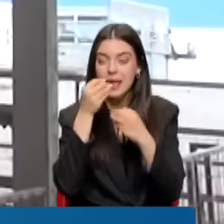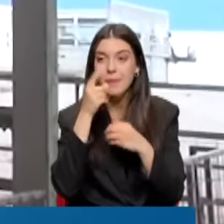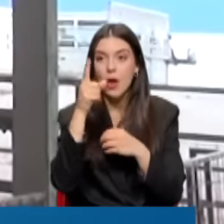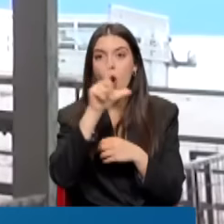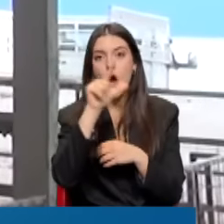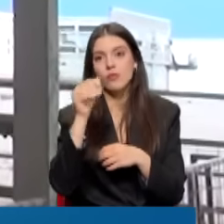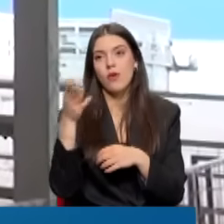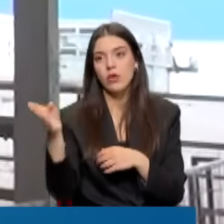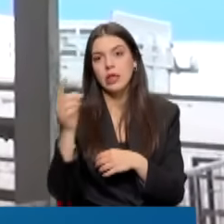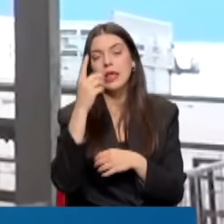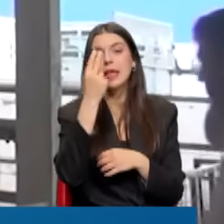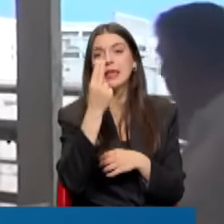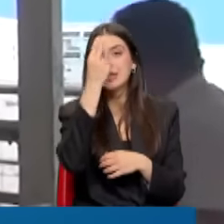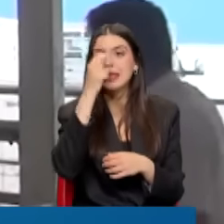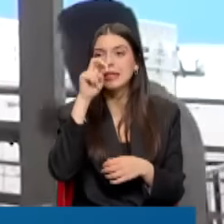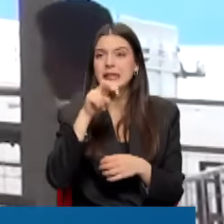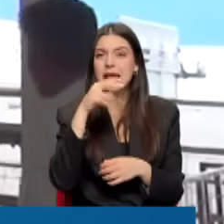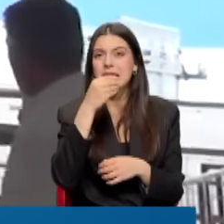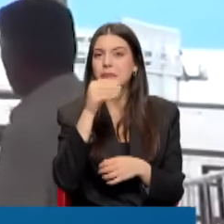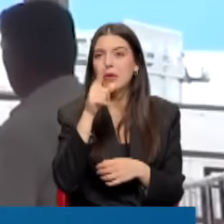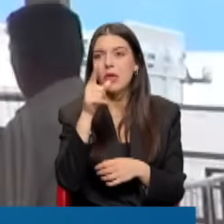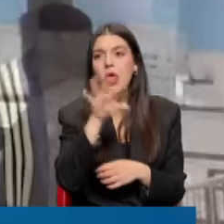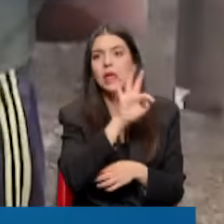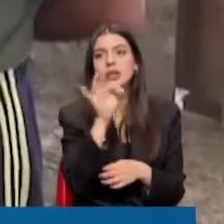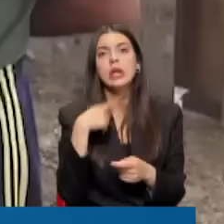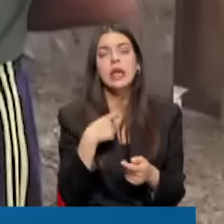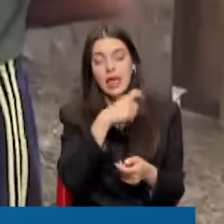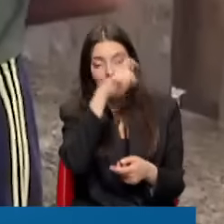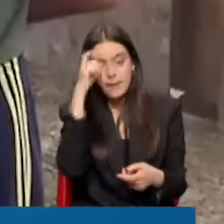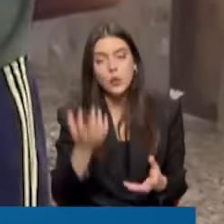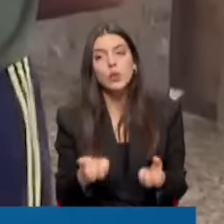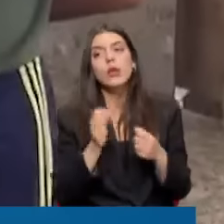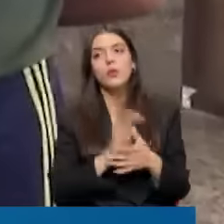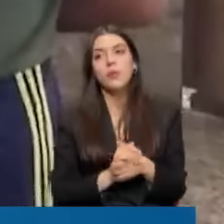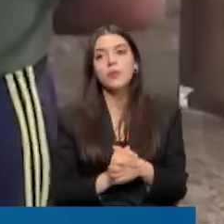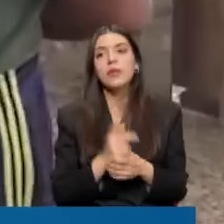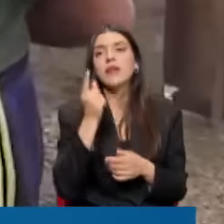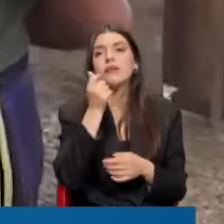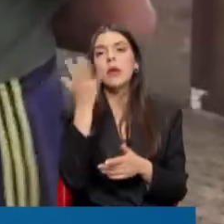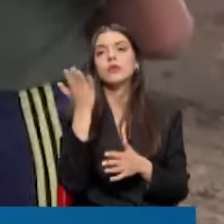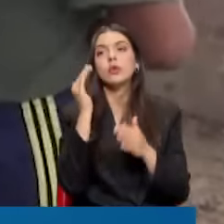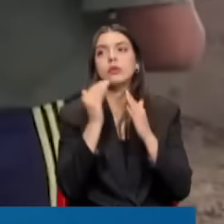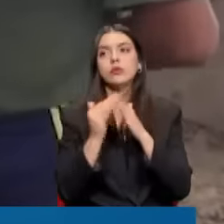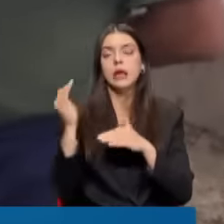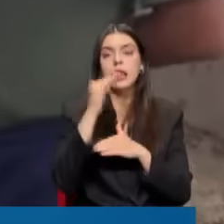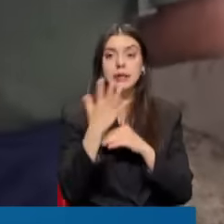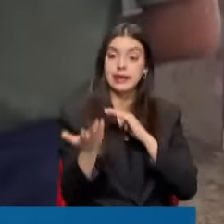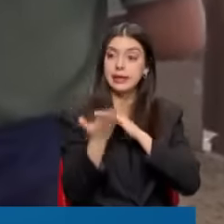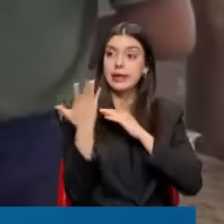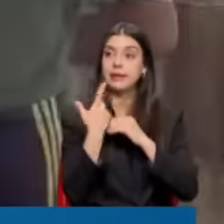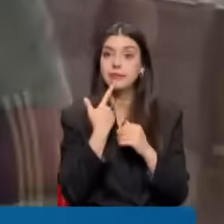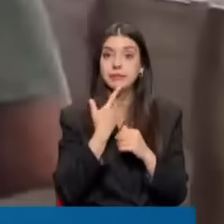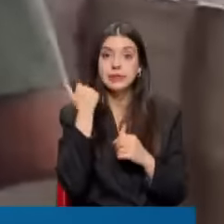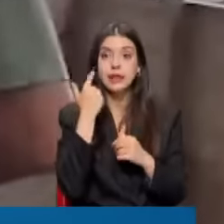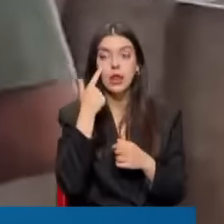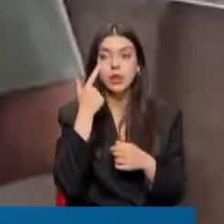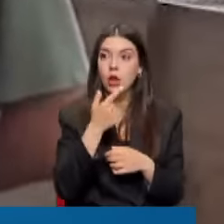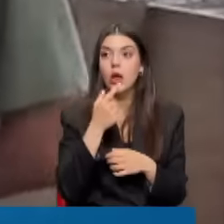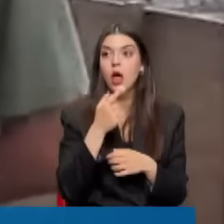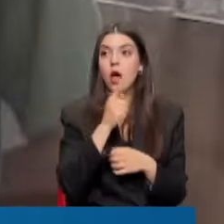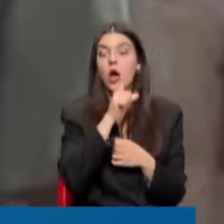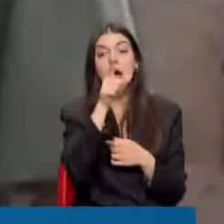hayvanlara baks 78 para veriyorlar yani hiç Emek kurtarmıyor fiyatlar da oldukça yükseldi Geçen sen arasında iki